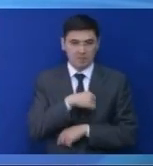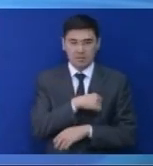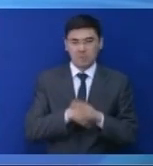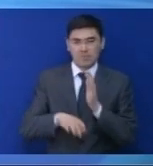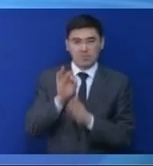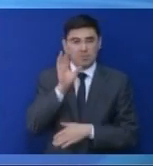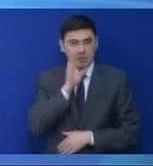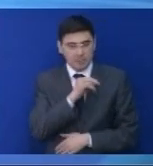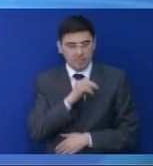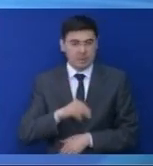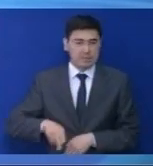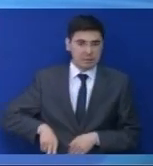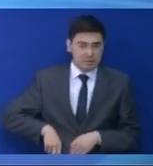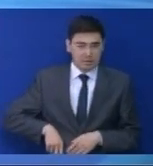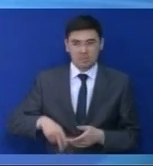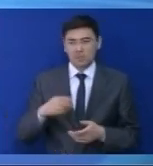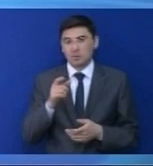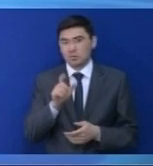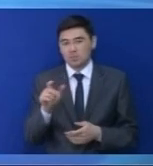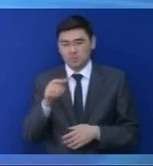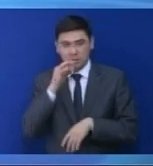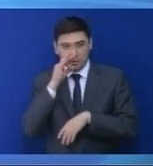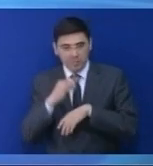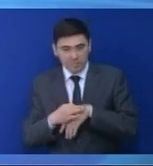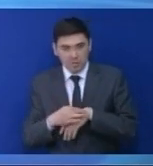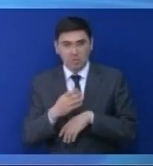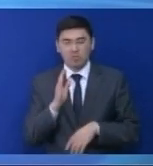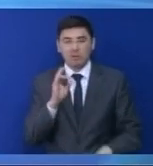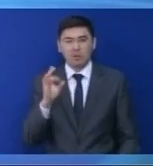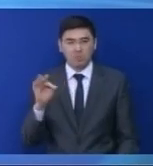мектеп директорлары мен оқу орындарының жауапты өкілдерінің және